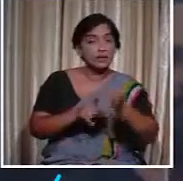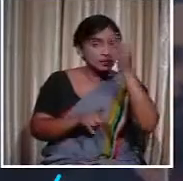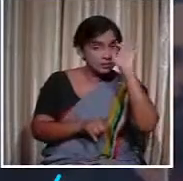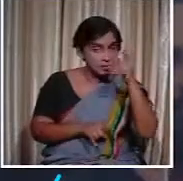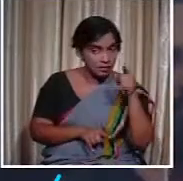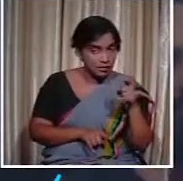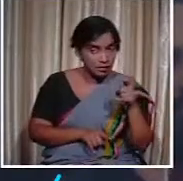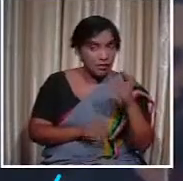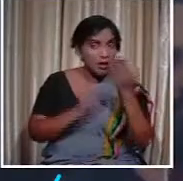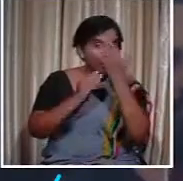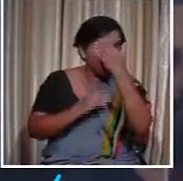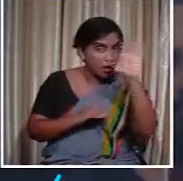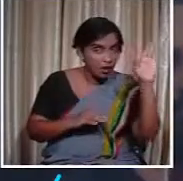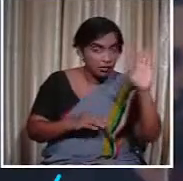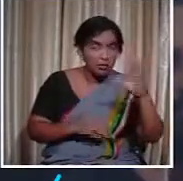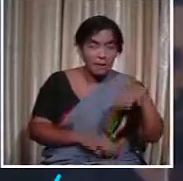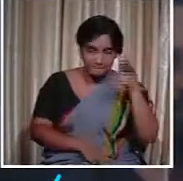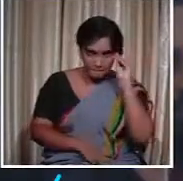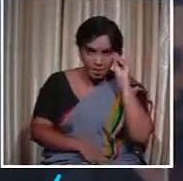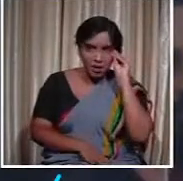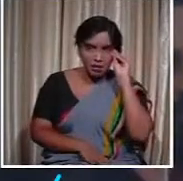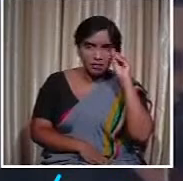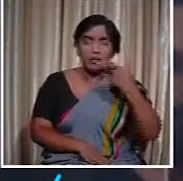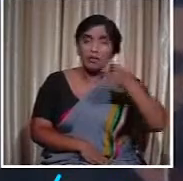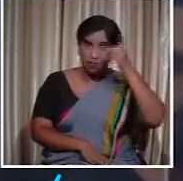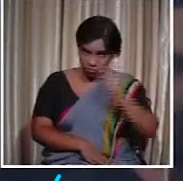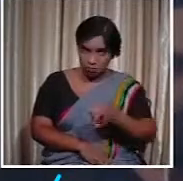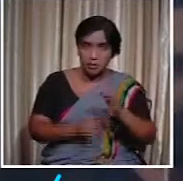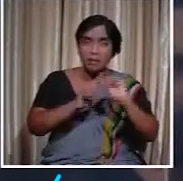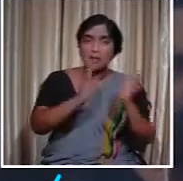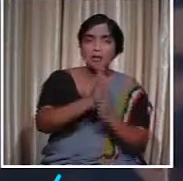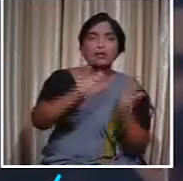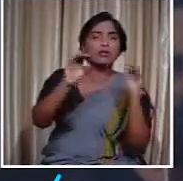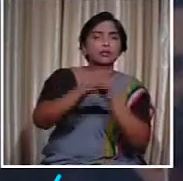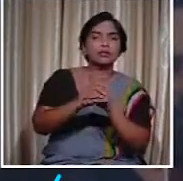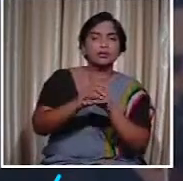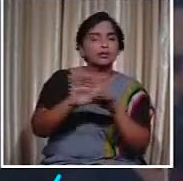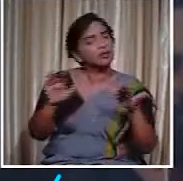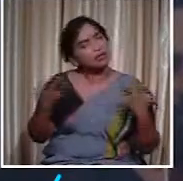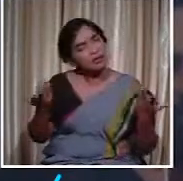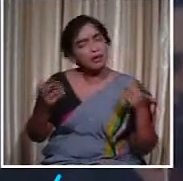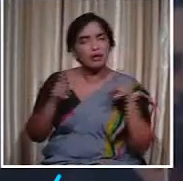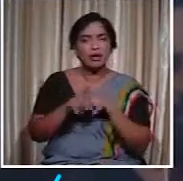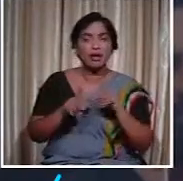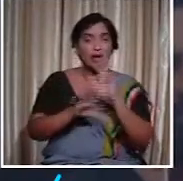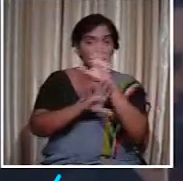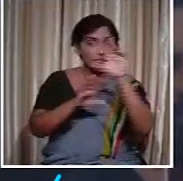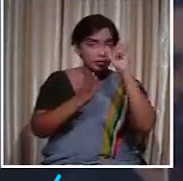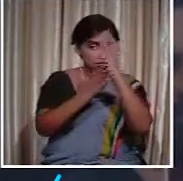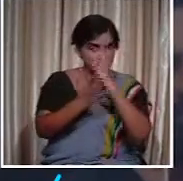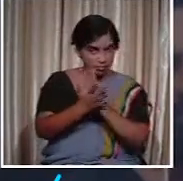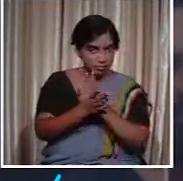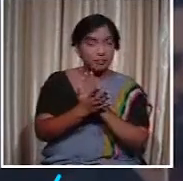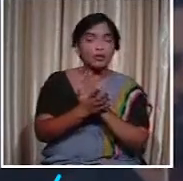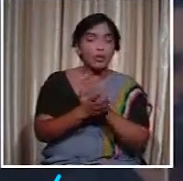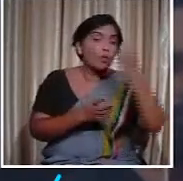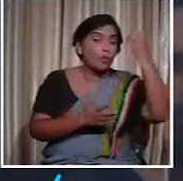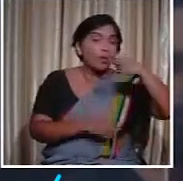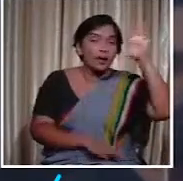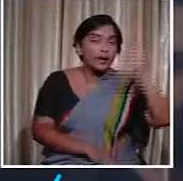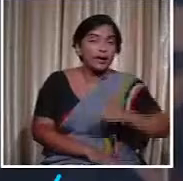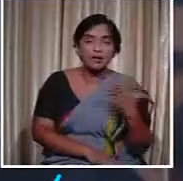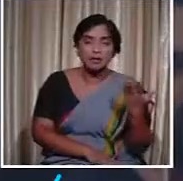ජනාධිපතිතුමා අයින් වෙන්න එකඟ වුණාද? ඒ එකඟතාවයේ මතද අගමැති ධූරය ගත්තේ? එහෙම නැත්නම් 19 වෙනි සංශෝධනය කවදද